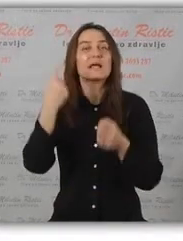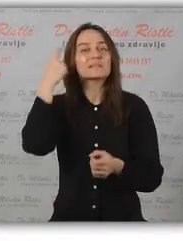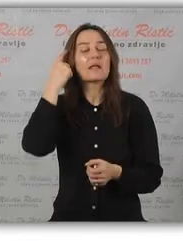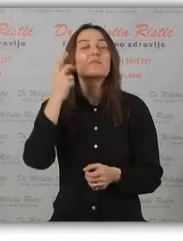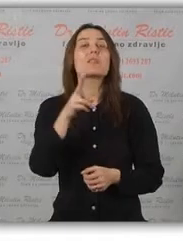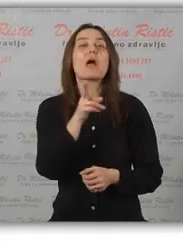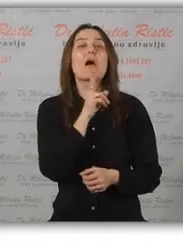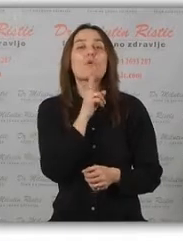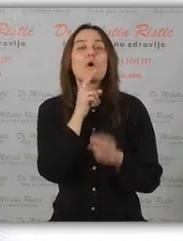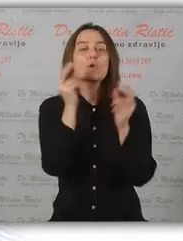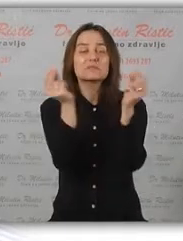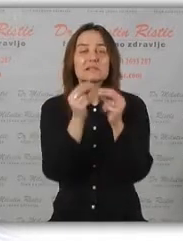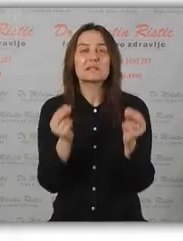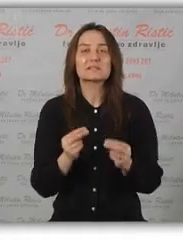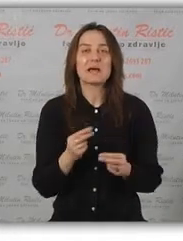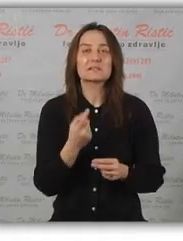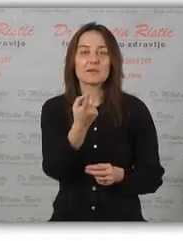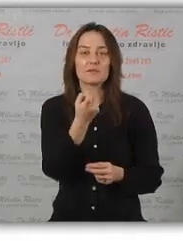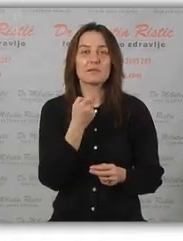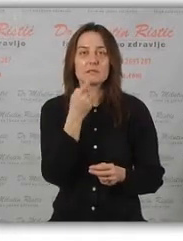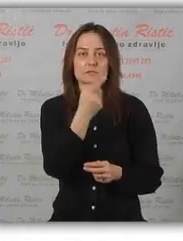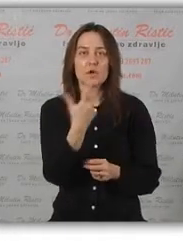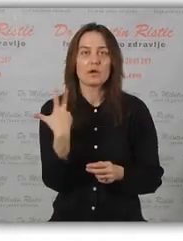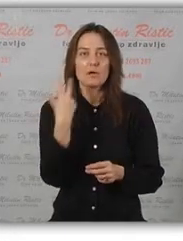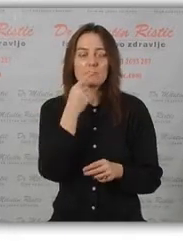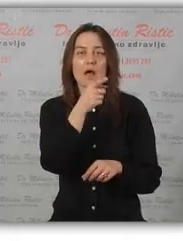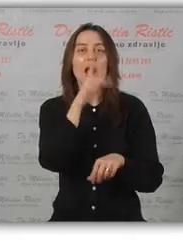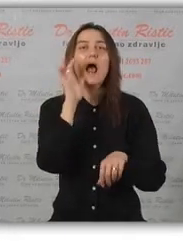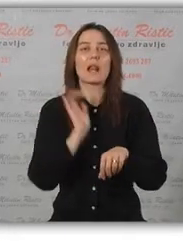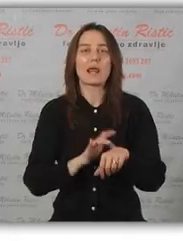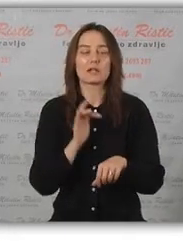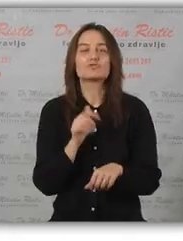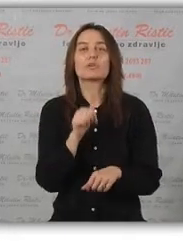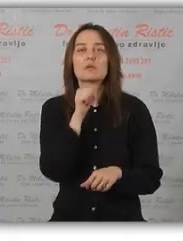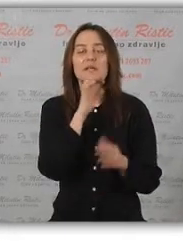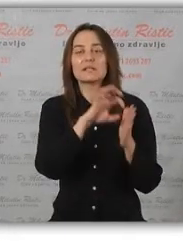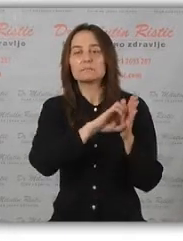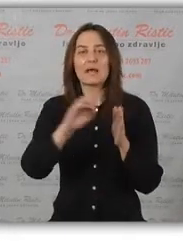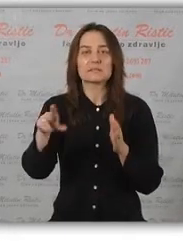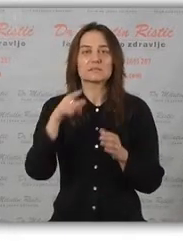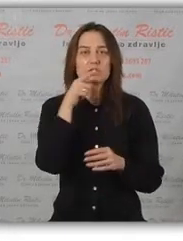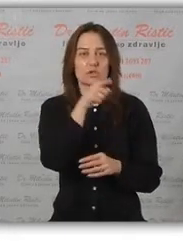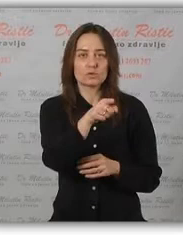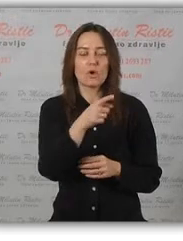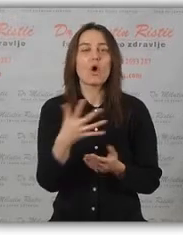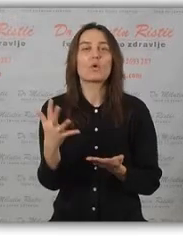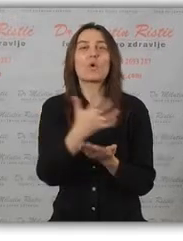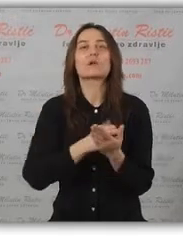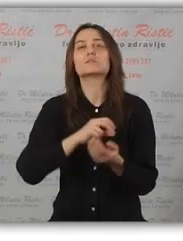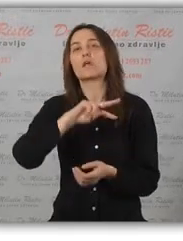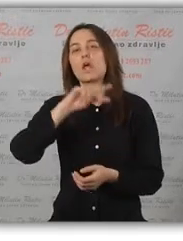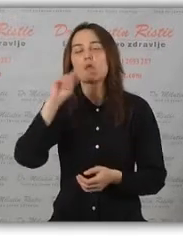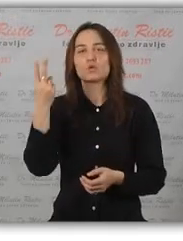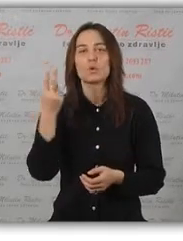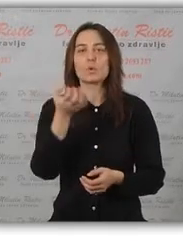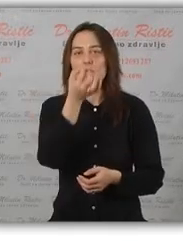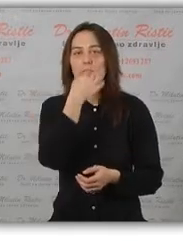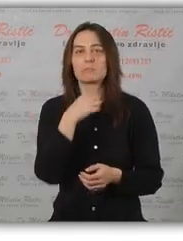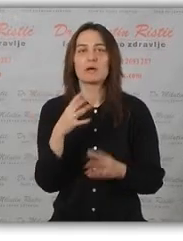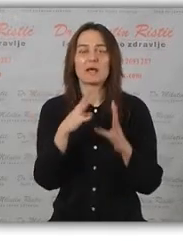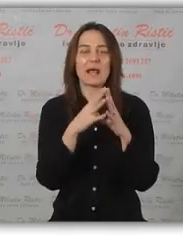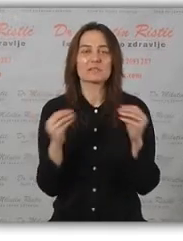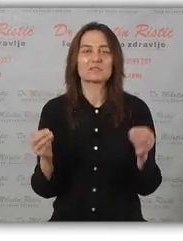tih ispitivanja saznati na koju supstancu iz anestetičkog rastvora eventualno alergičan i izbaciti tu supstancu, odnosno koristiti neki